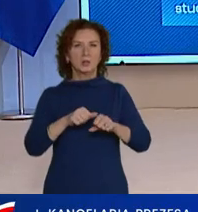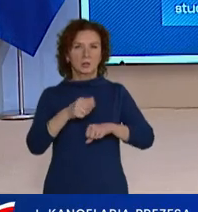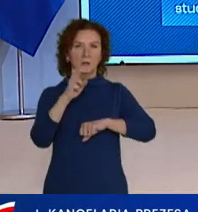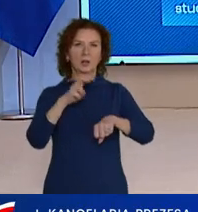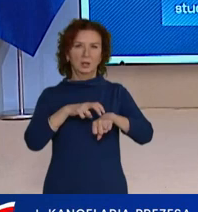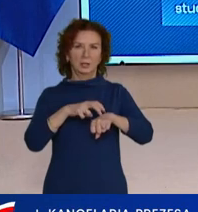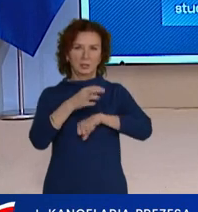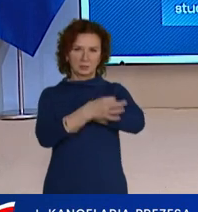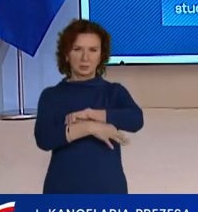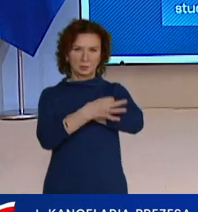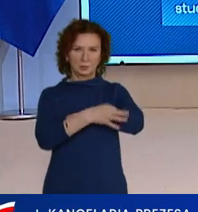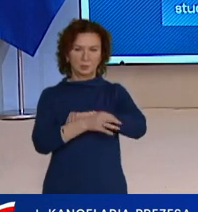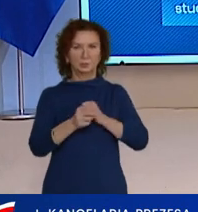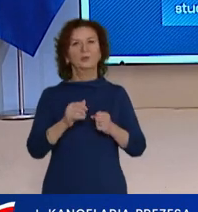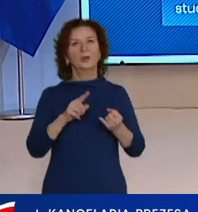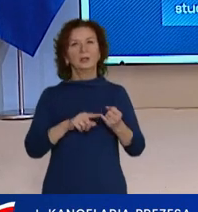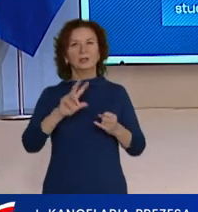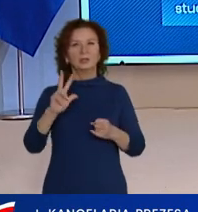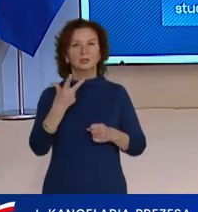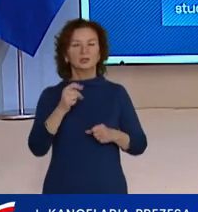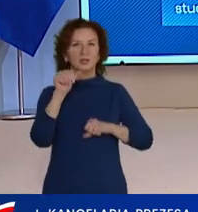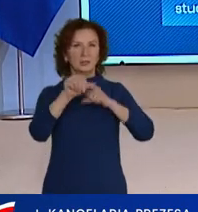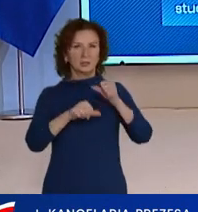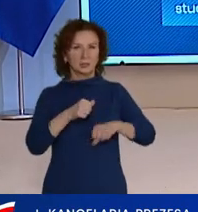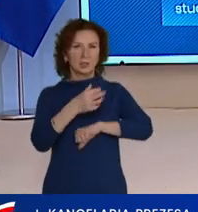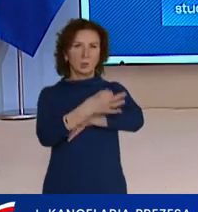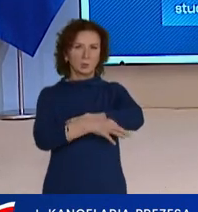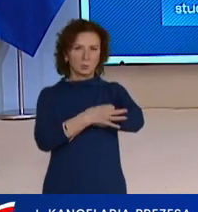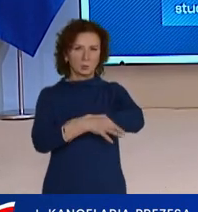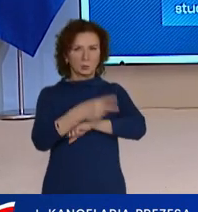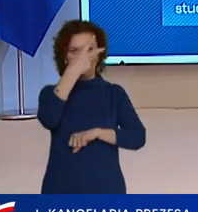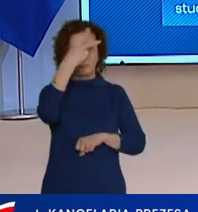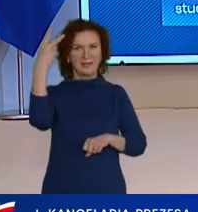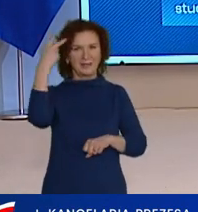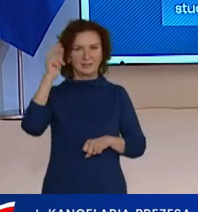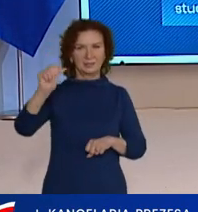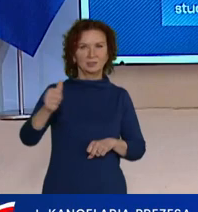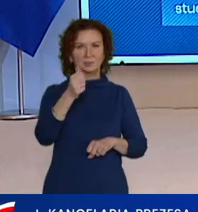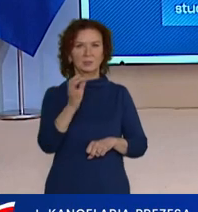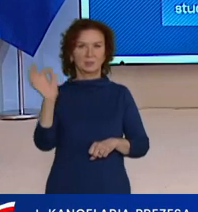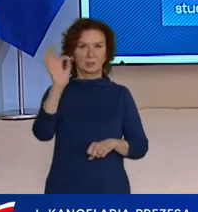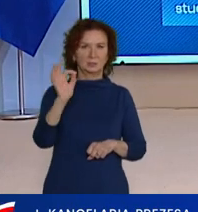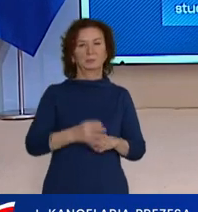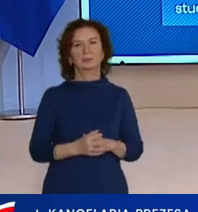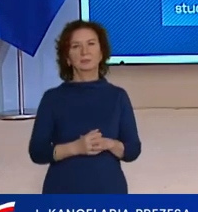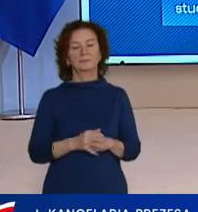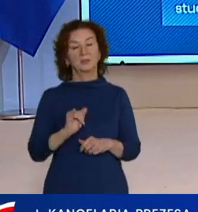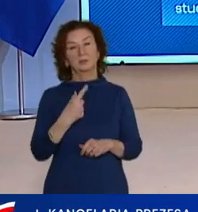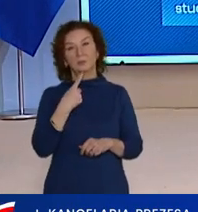oraz 3. roku studiów pielęgniarskich 1. stopnia. Tak jak wspomniałem, te